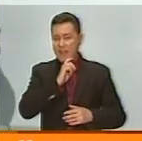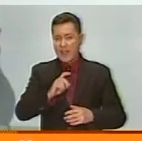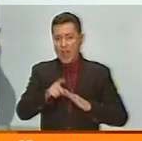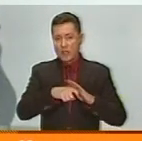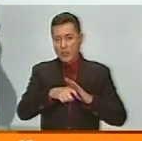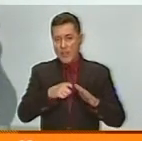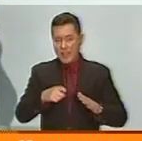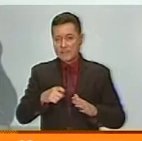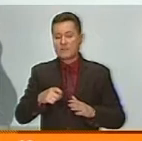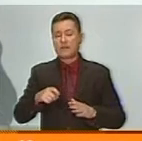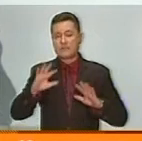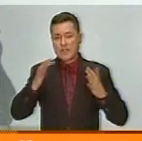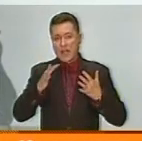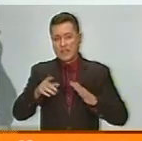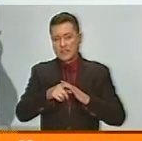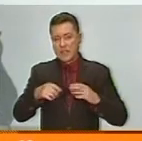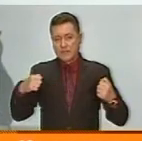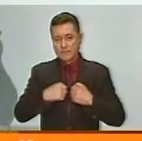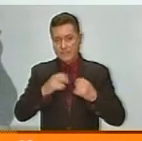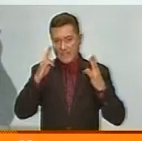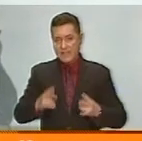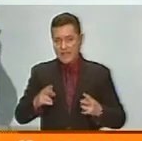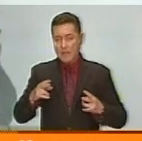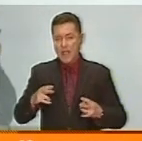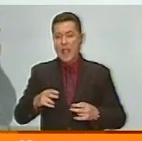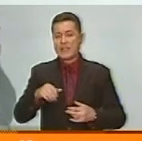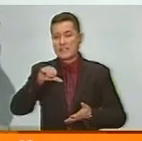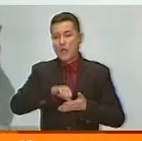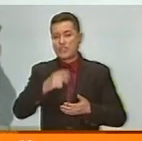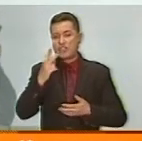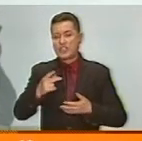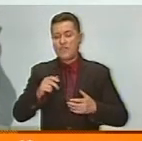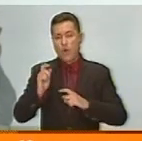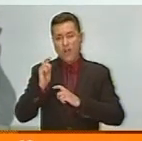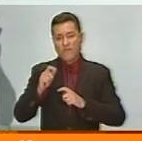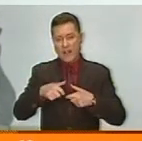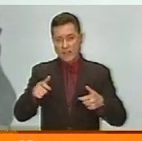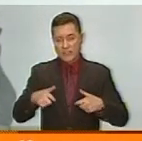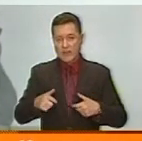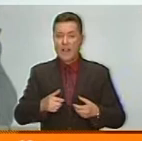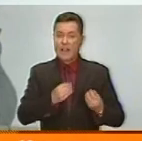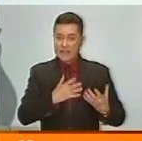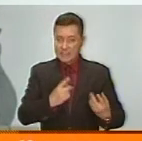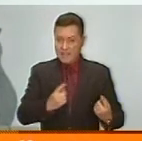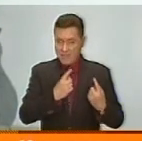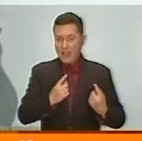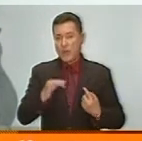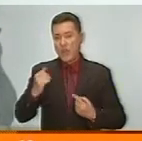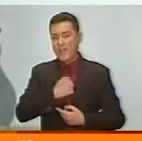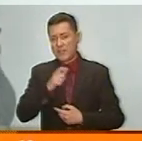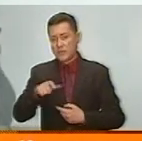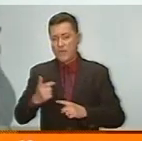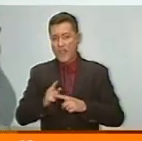вчора сталася дорожньо-транспортна пригода за участю двох вантажівок, цивільної та військової, яка перевозила